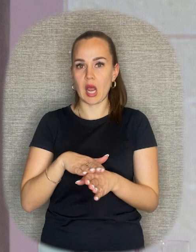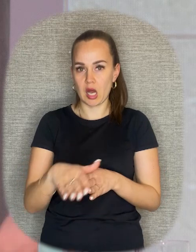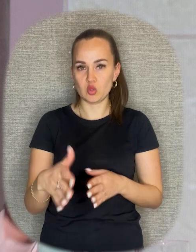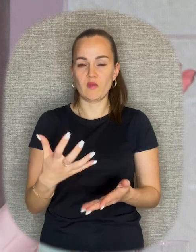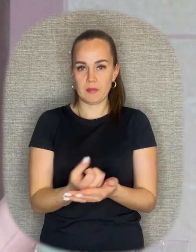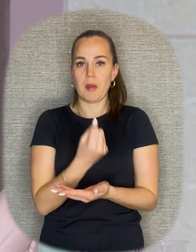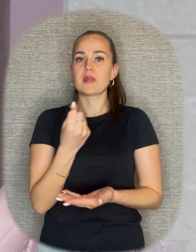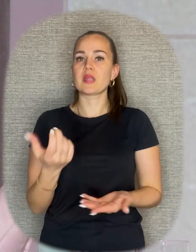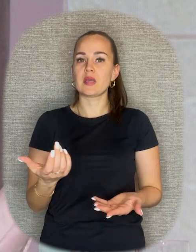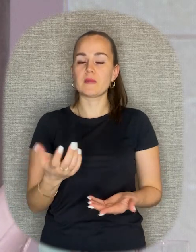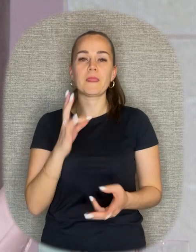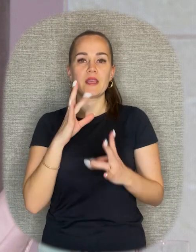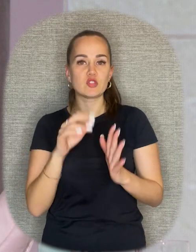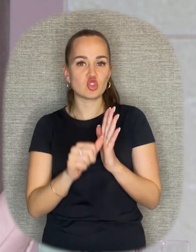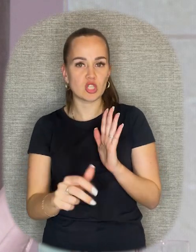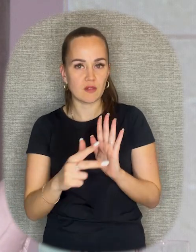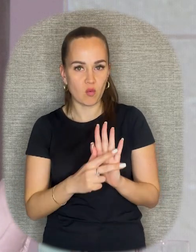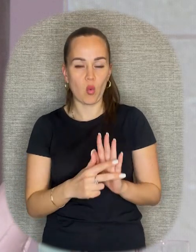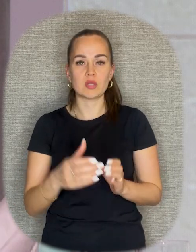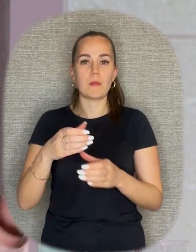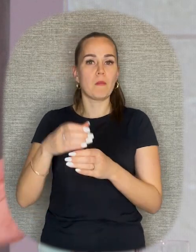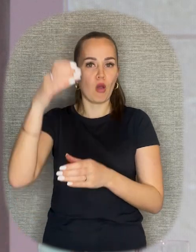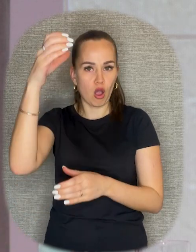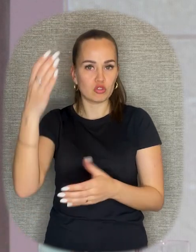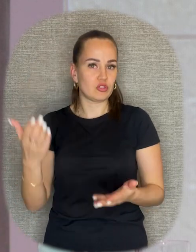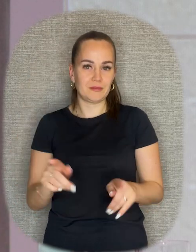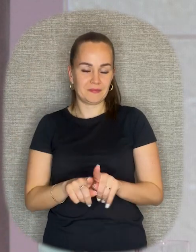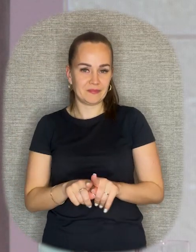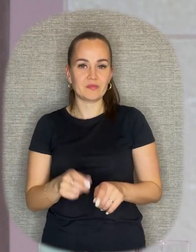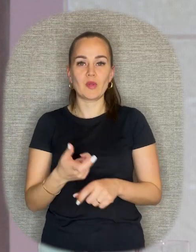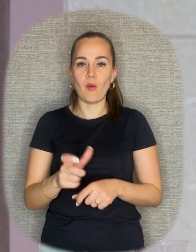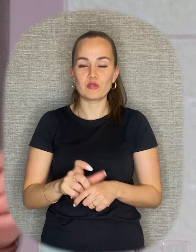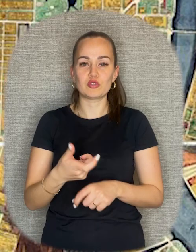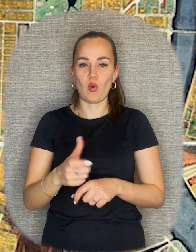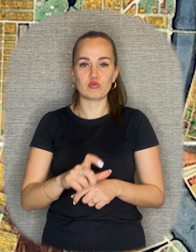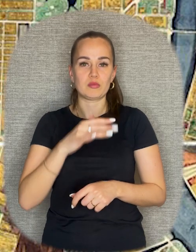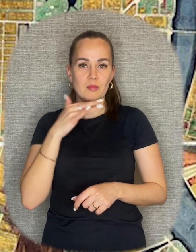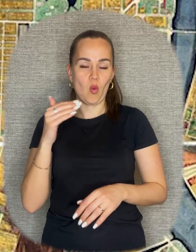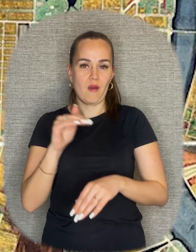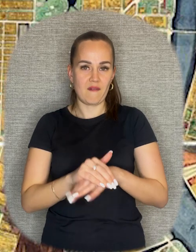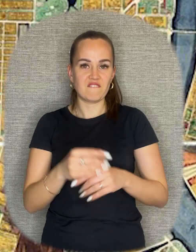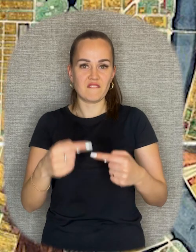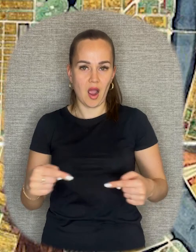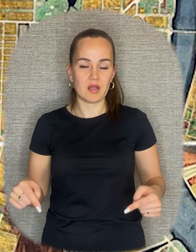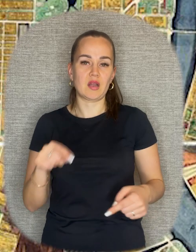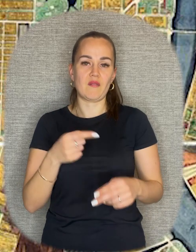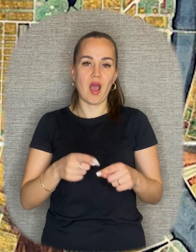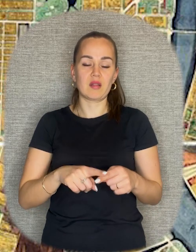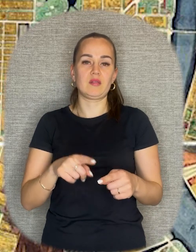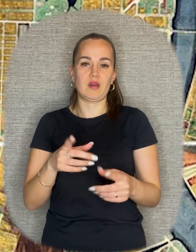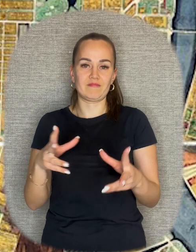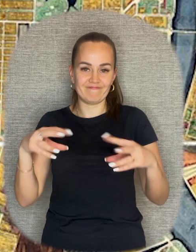Стачек вот пожалуйста проект проект победитель на неком 68 та же башня